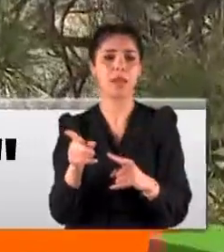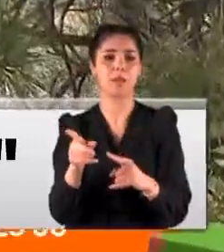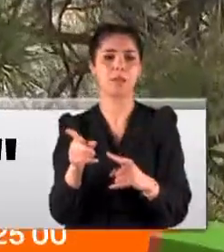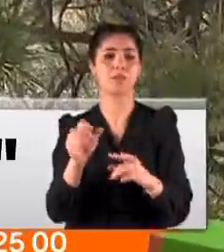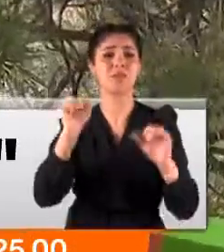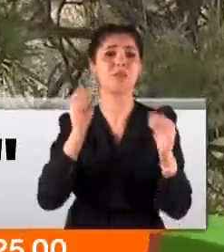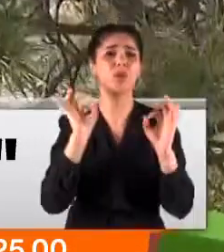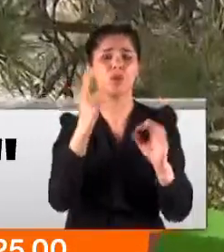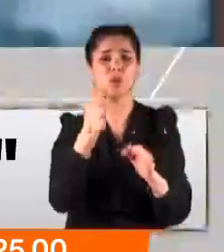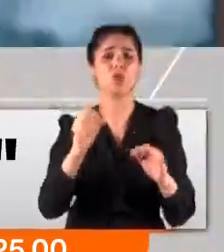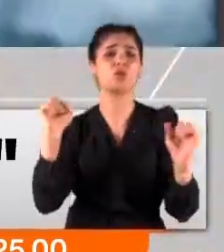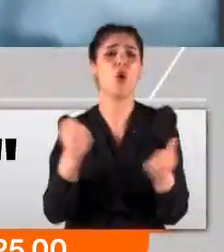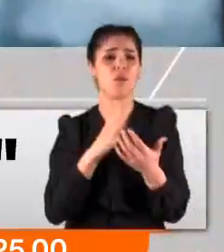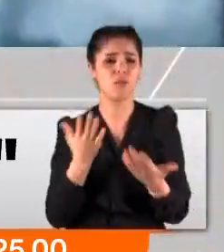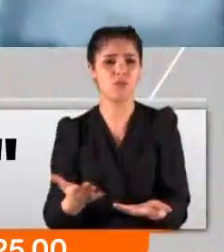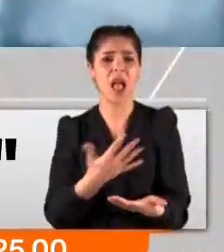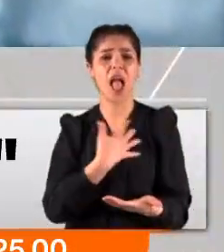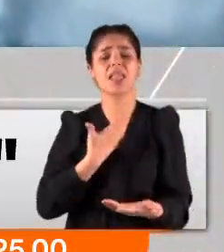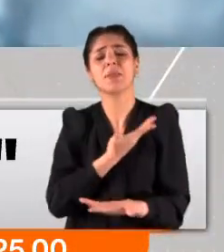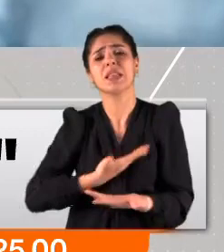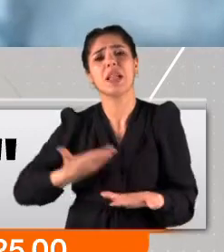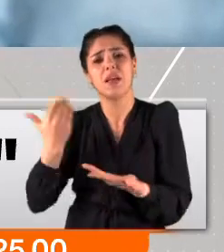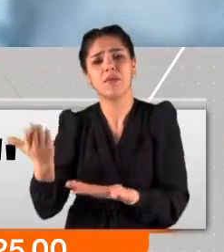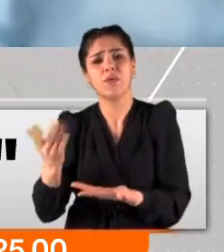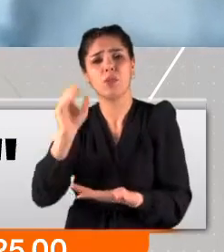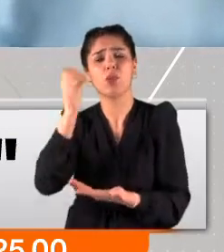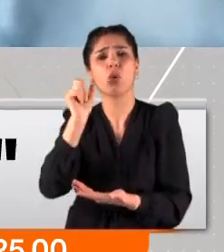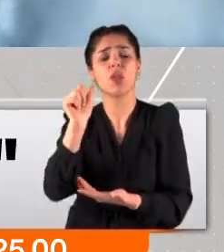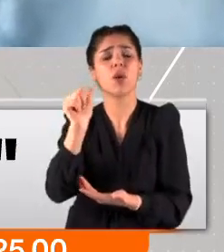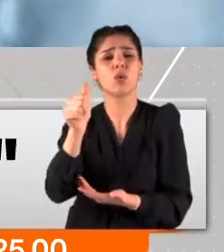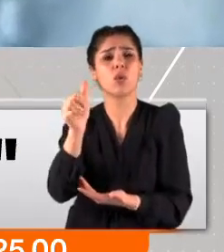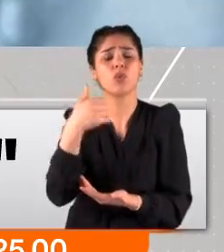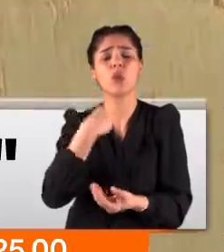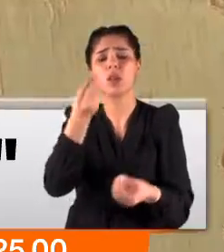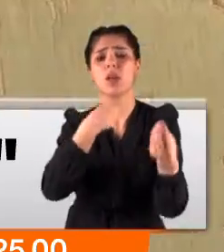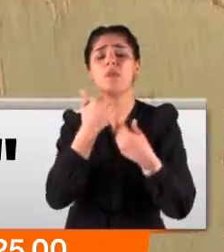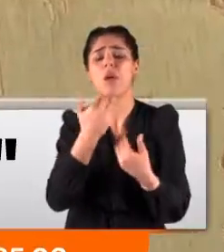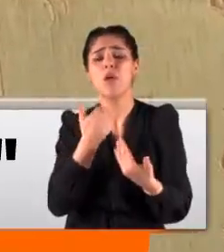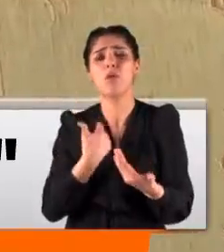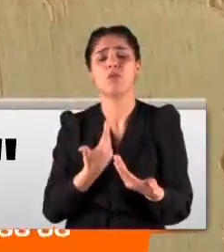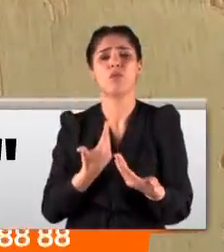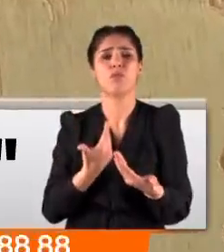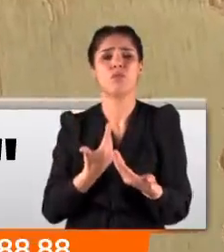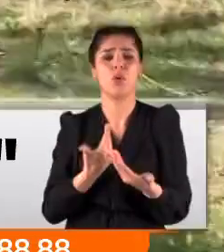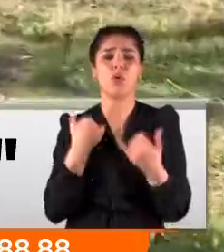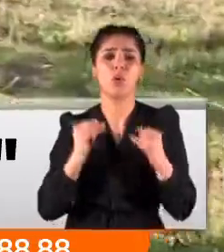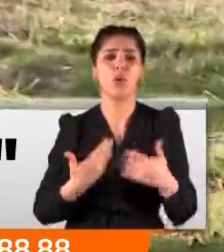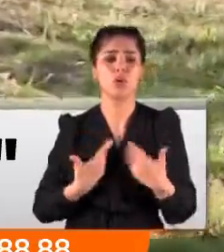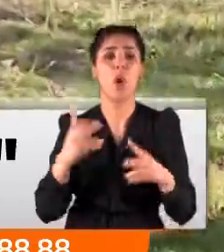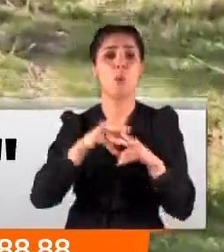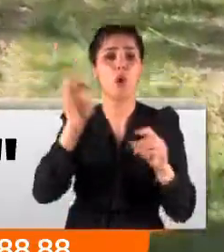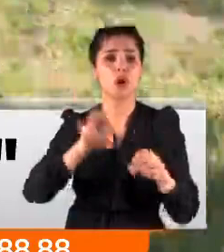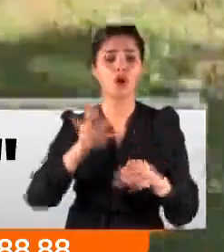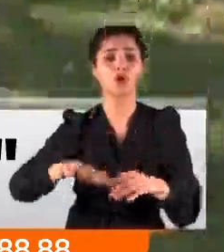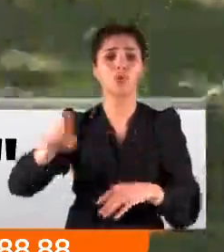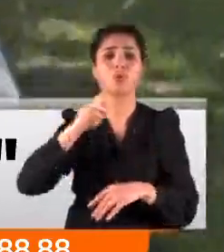Kış günü, soğuk. Annemizi seviyoruz. 90 gündür yediğimiz içtiğimiz neremize gittiğini bilemiyoruz. Polis şimdi